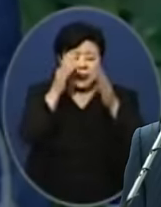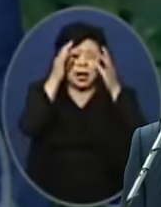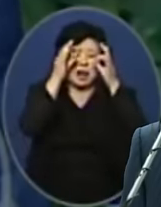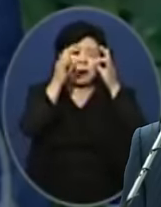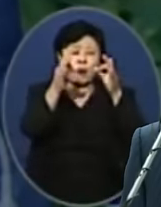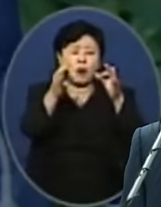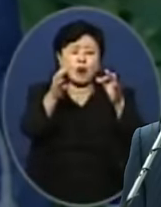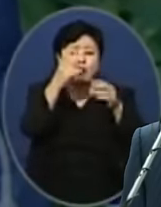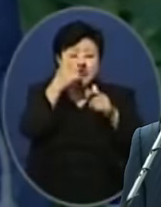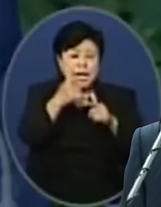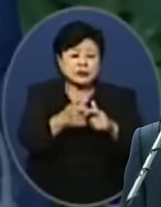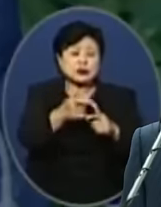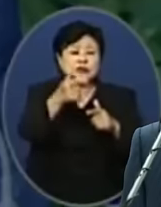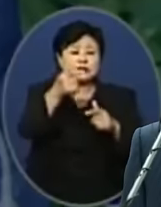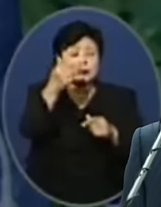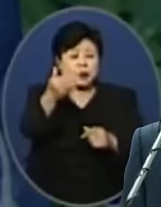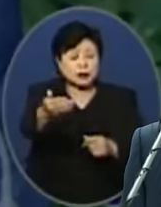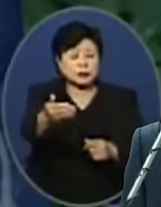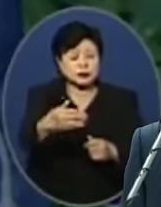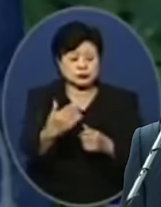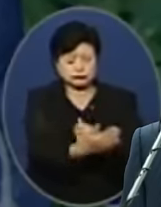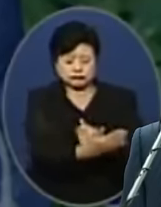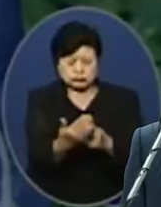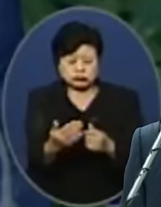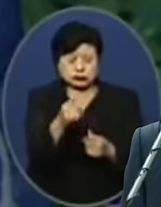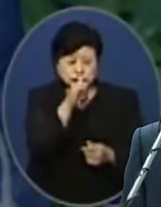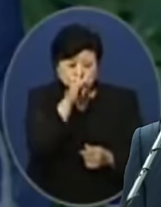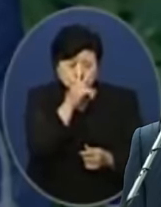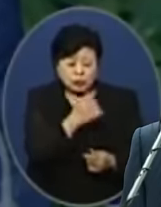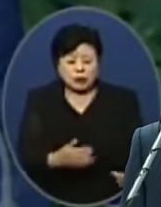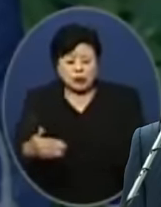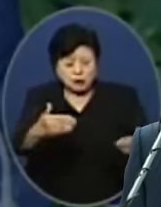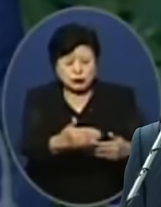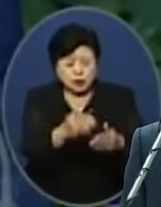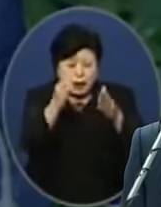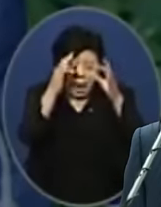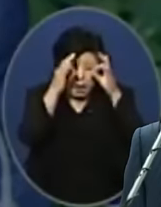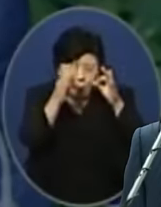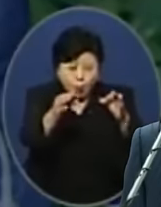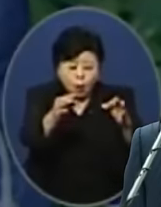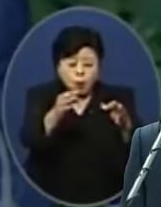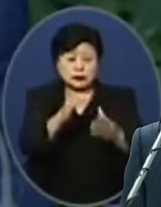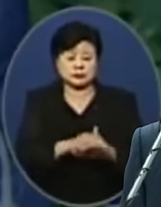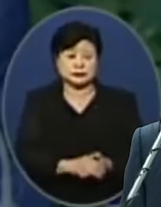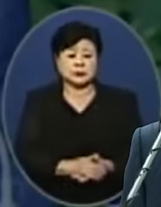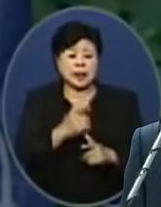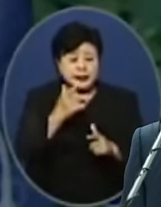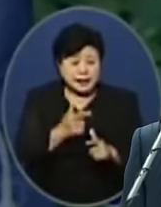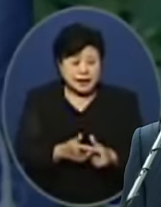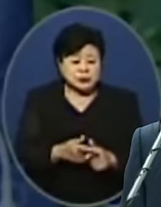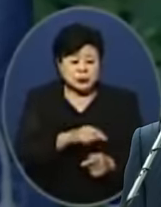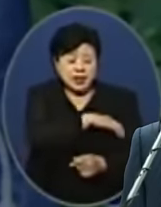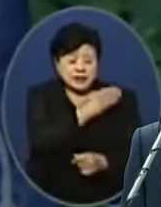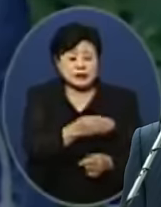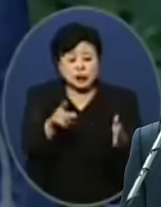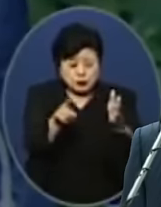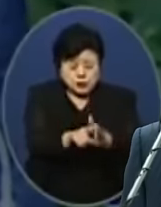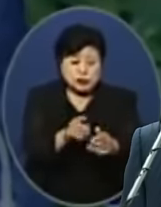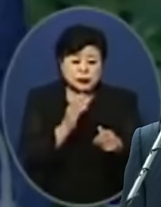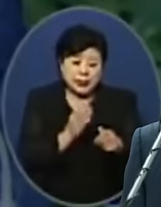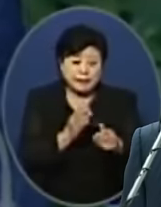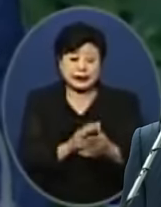바라보시고 예수님이 여러분을 둘러진치고 있고 품어주심을 바라보고 예수님의 능력을